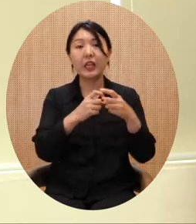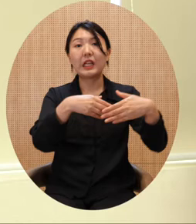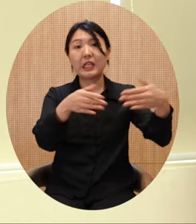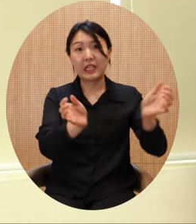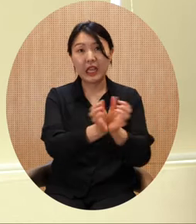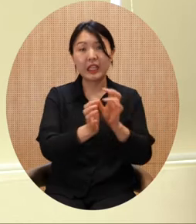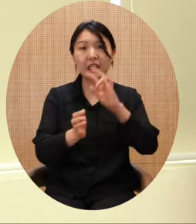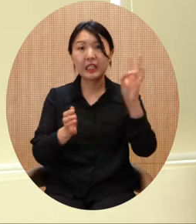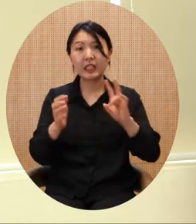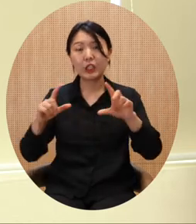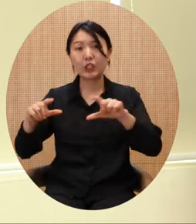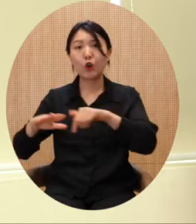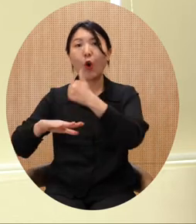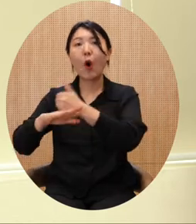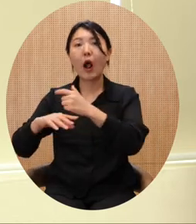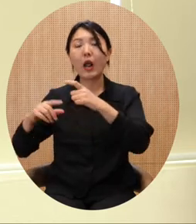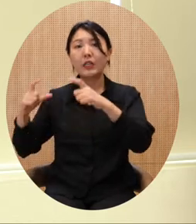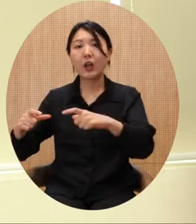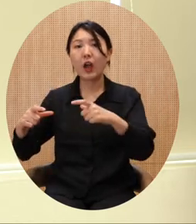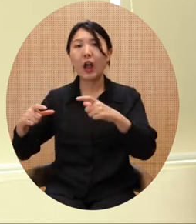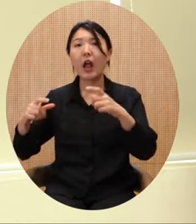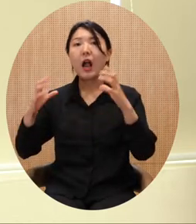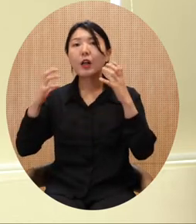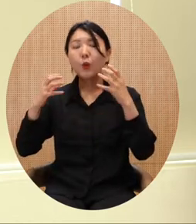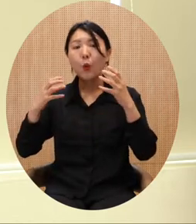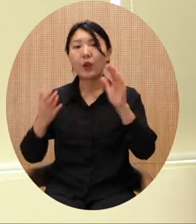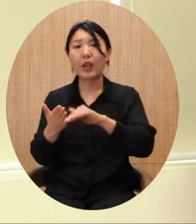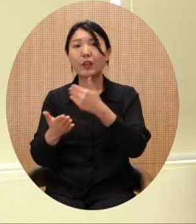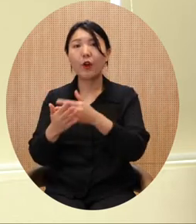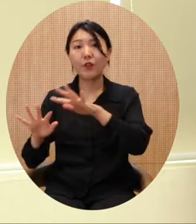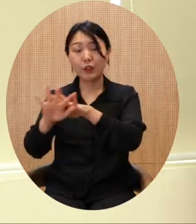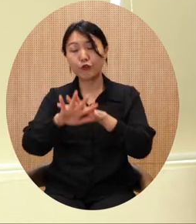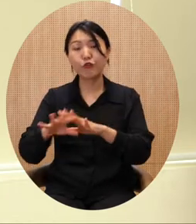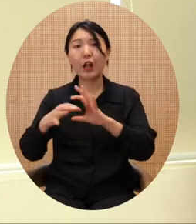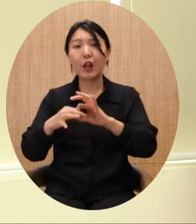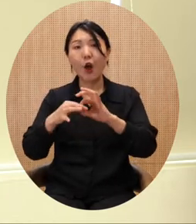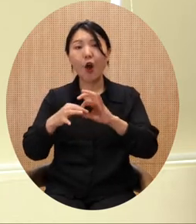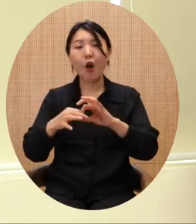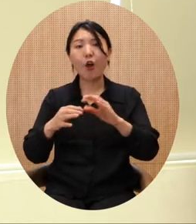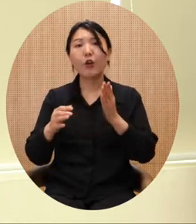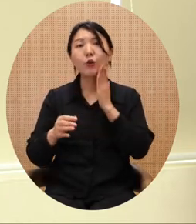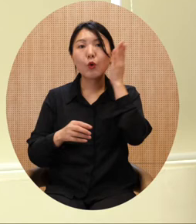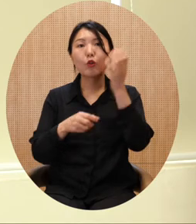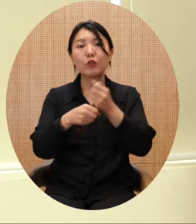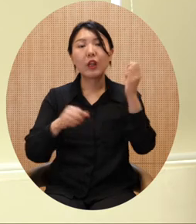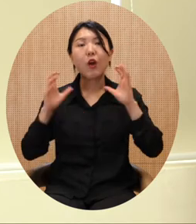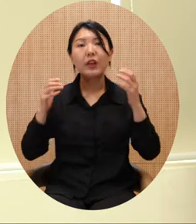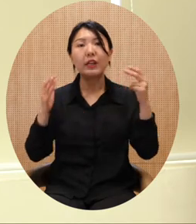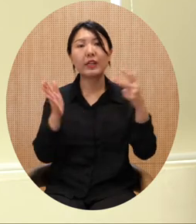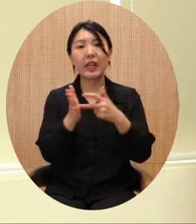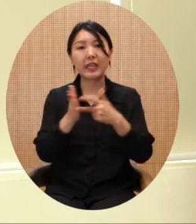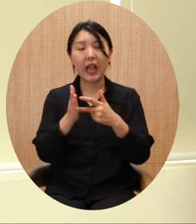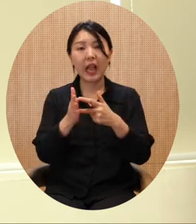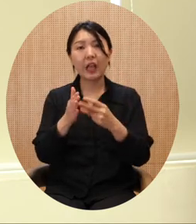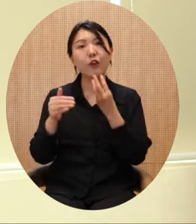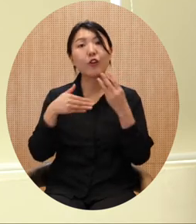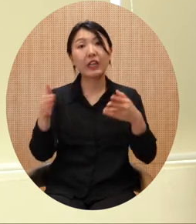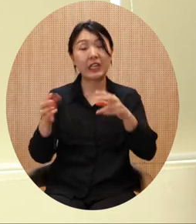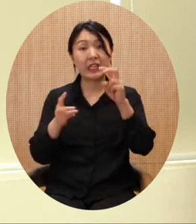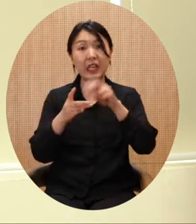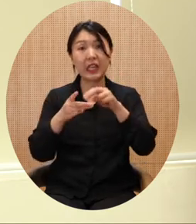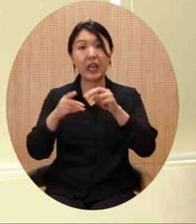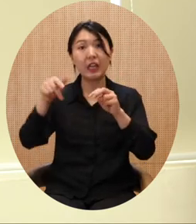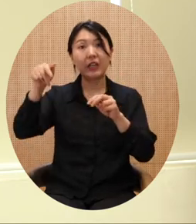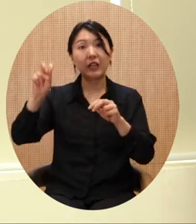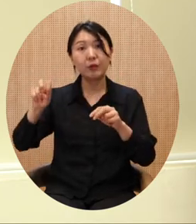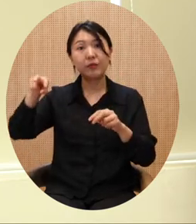시흥시 정왕지역 아동주거환경개선 네트워크 활동과 관련하여 초록우산 어린이재단 경기아동센터